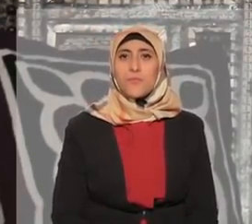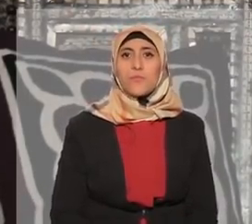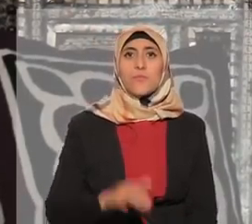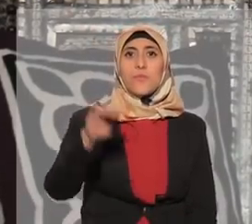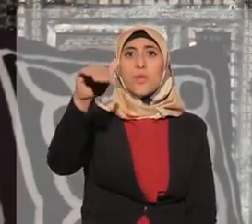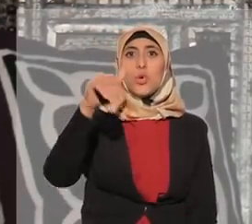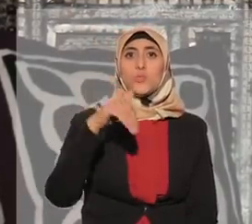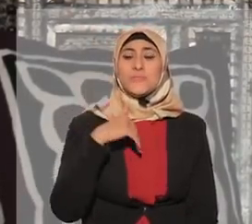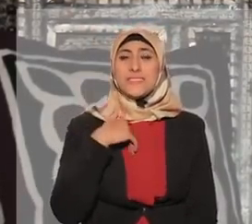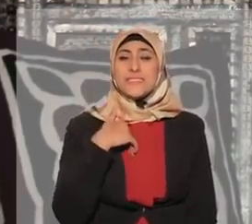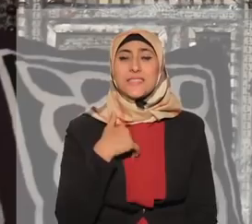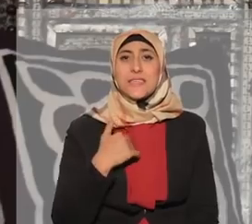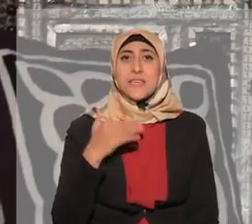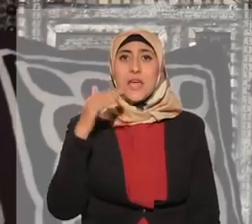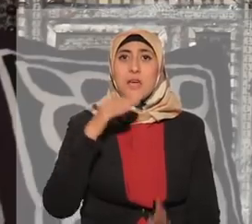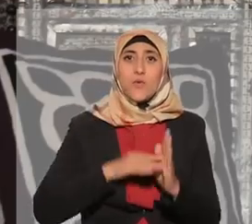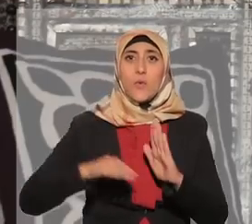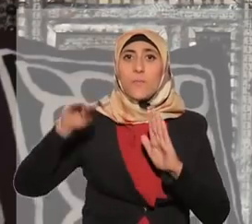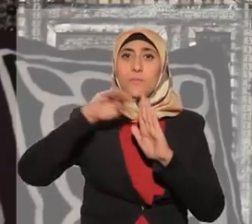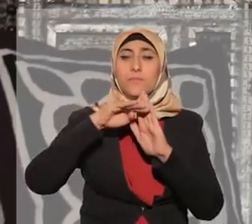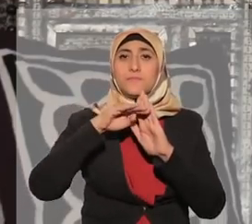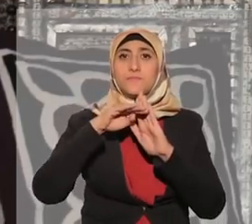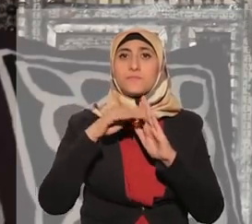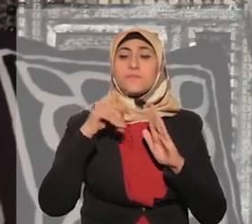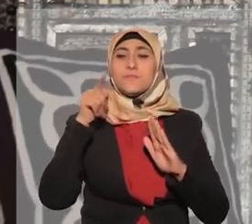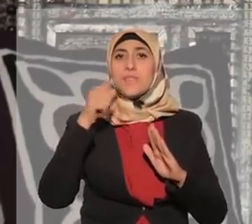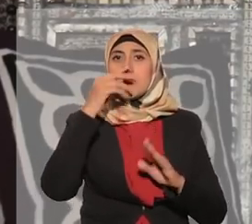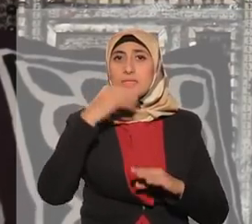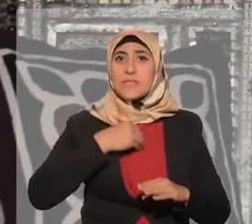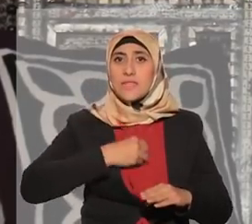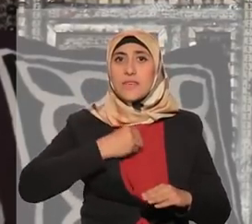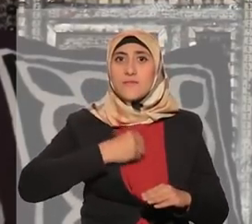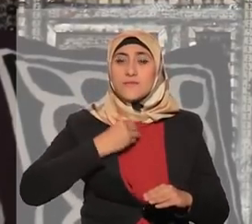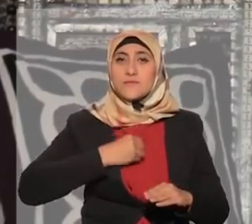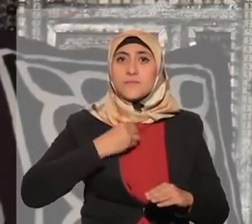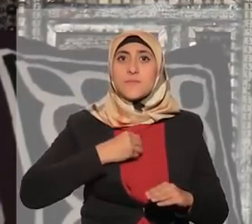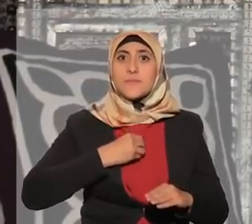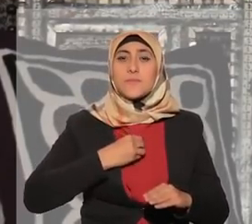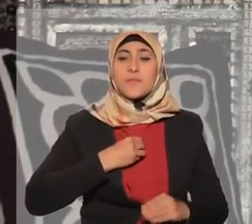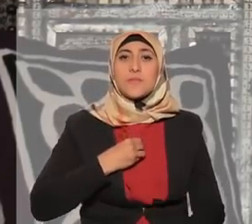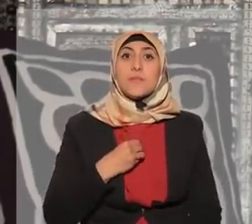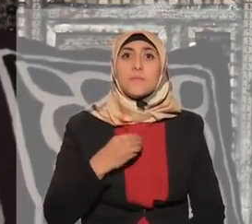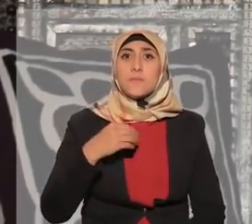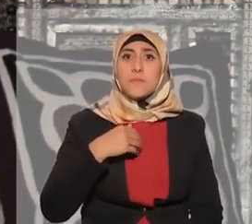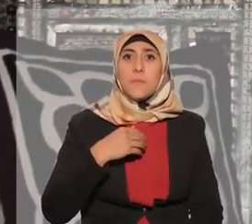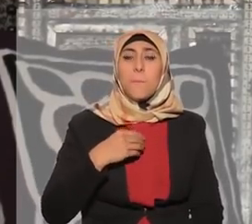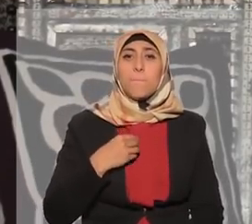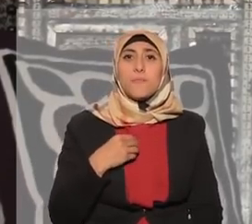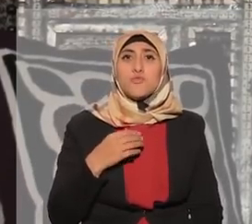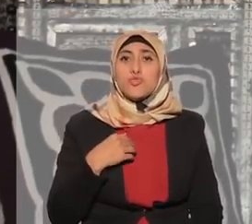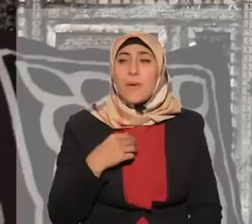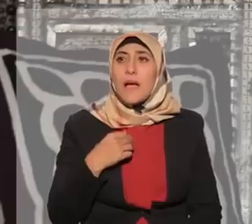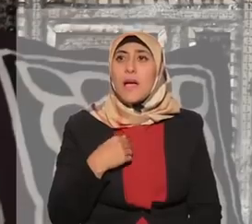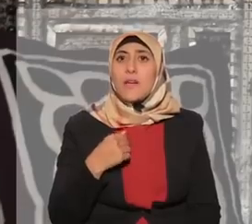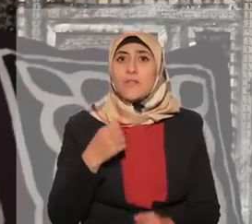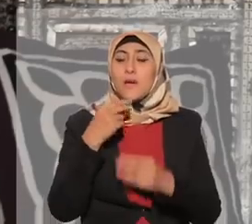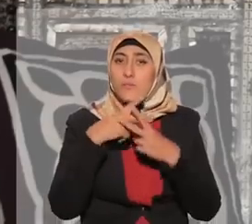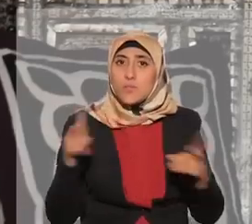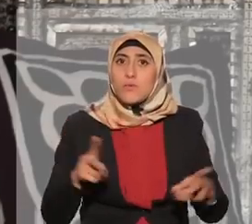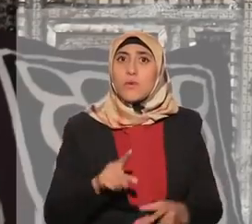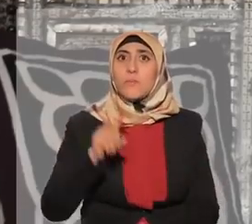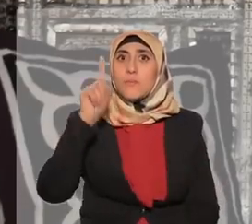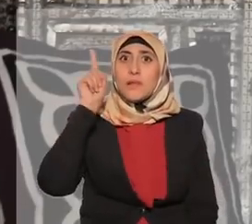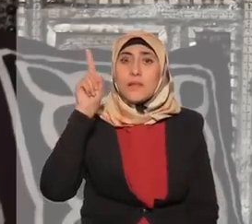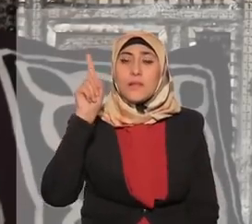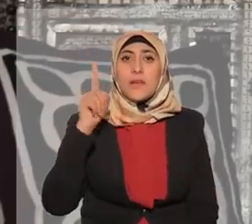وتأتيها رتبة أعلى، وهي رتبة النفس المرضية التي ارتضاها الله عز وجل فأرضاها،